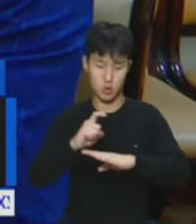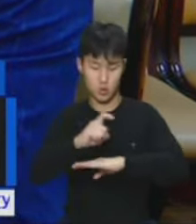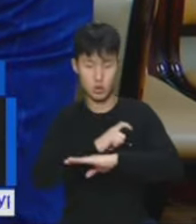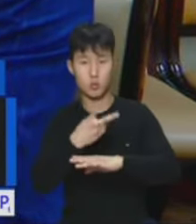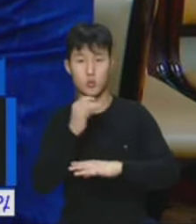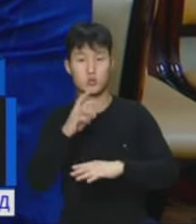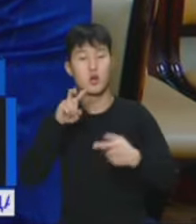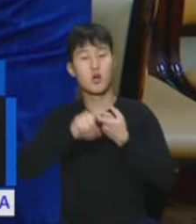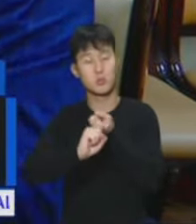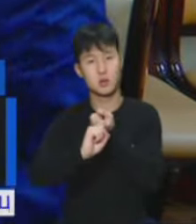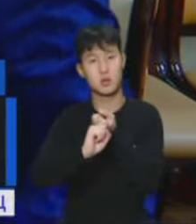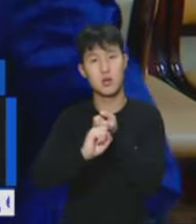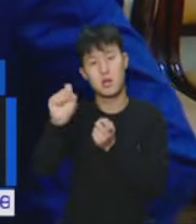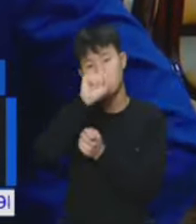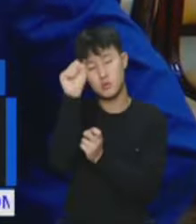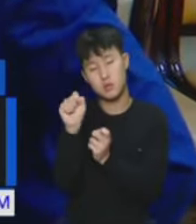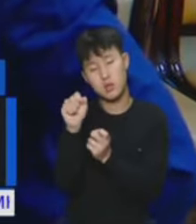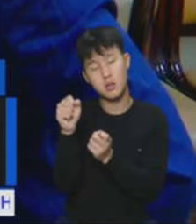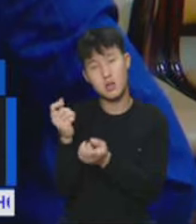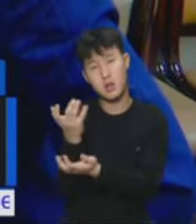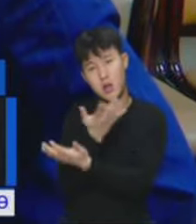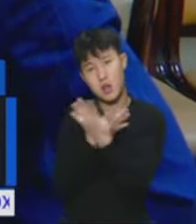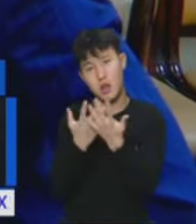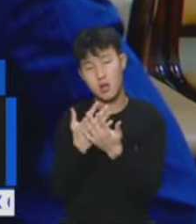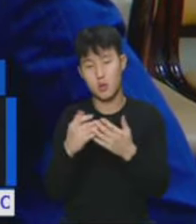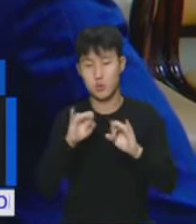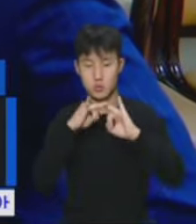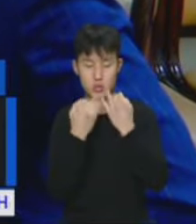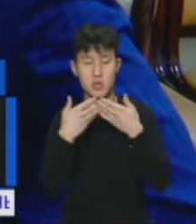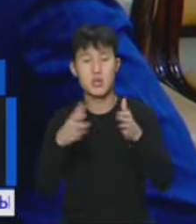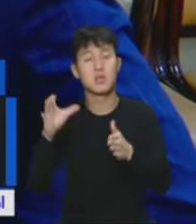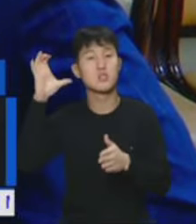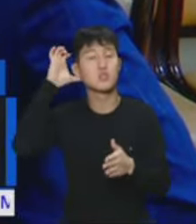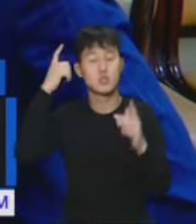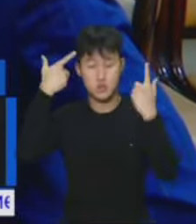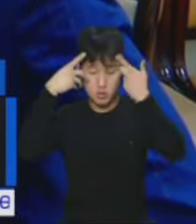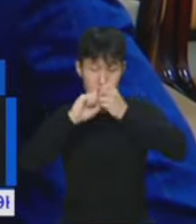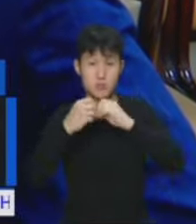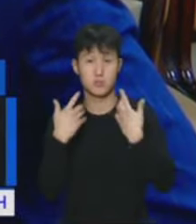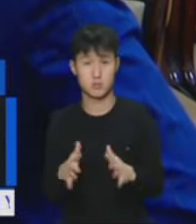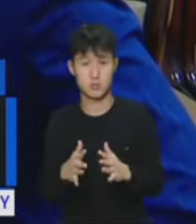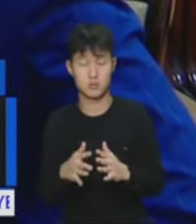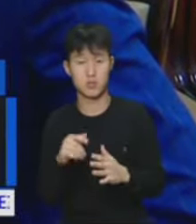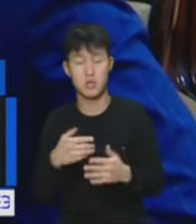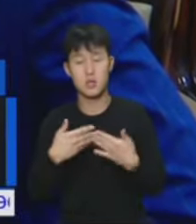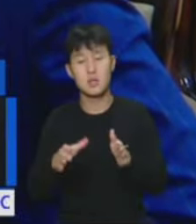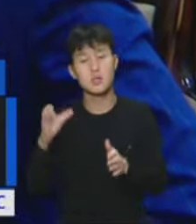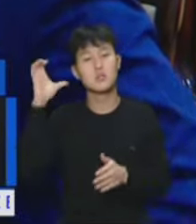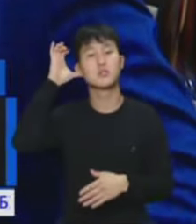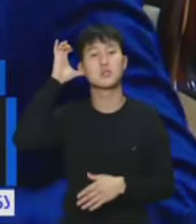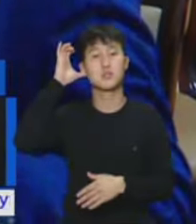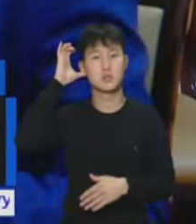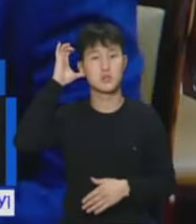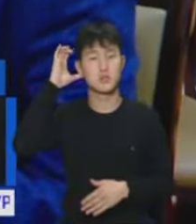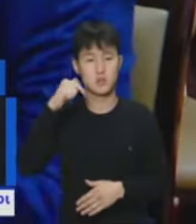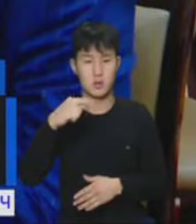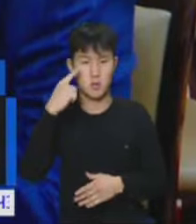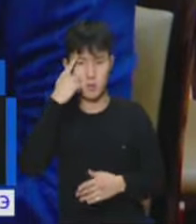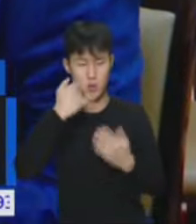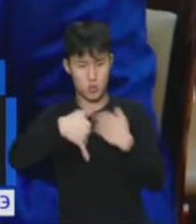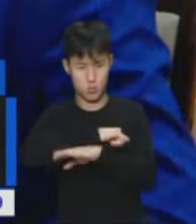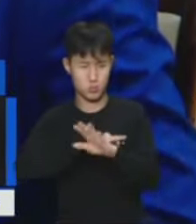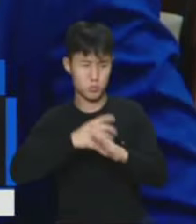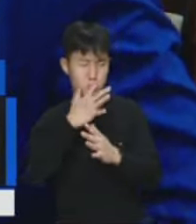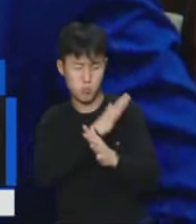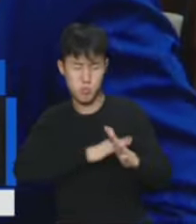нүрстэй холбоотой асуудлуудаар болвол улсын хурлын нээлттэй сонсголт зохион байгууллаа. За нээлттэй сонсголыг бол бас Монгол орон даяараа